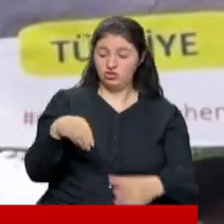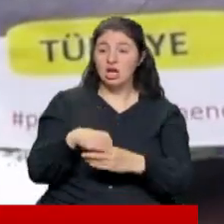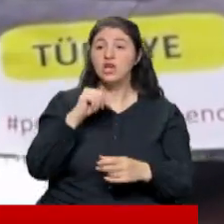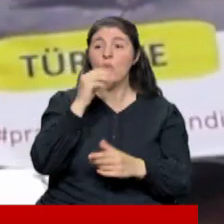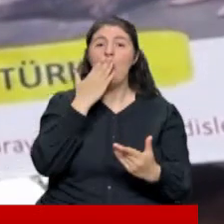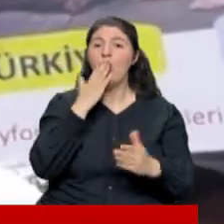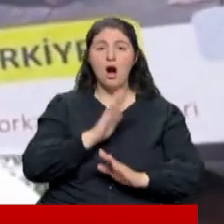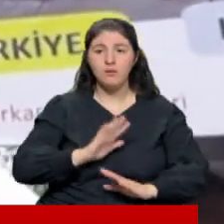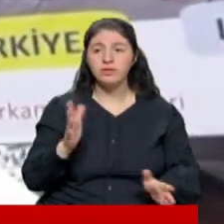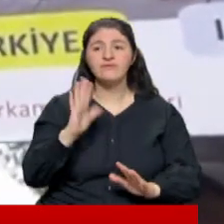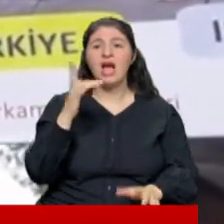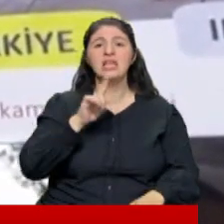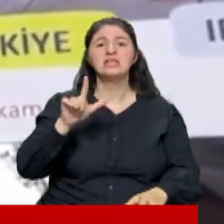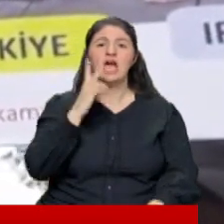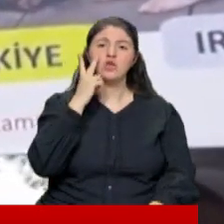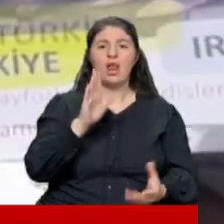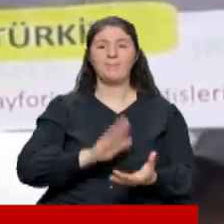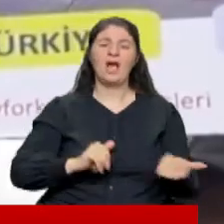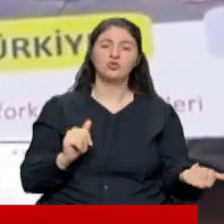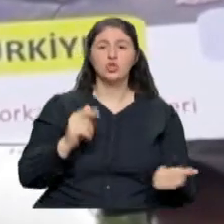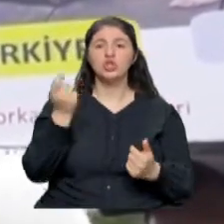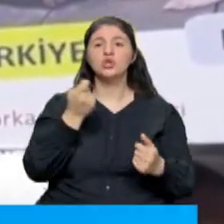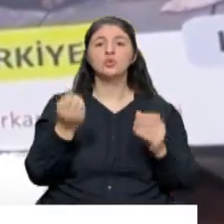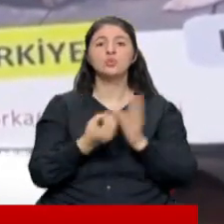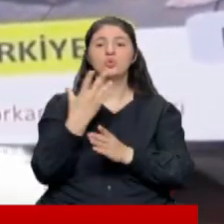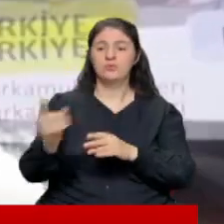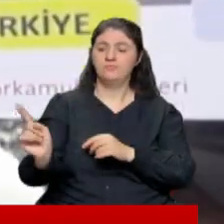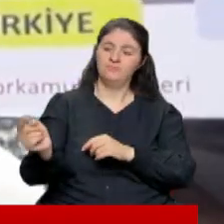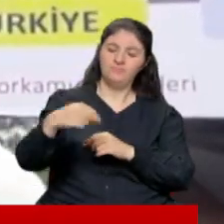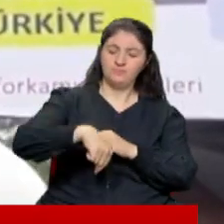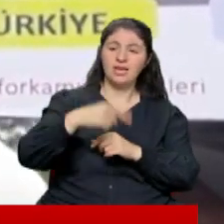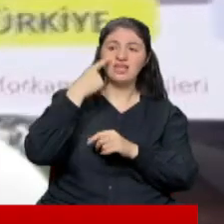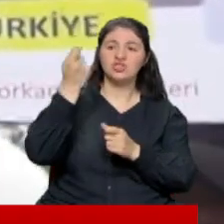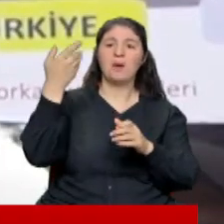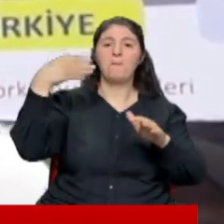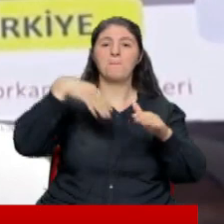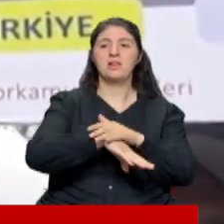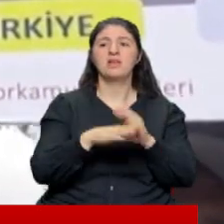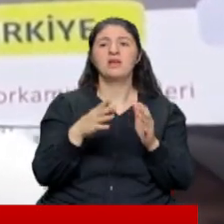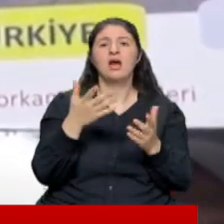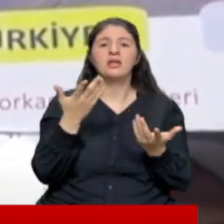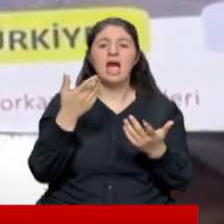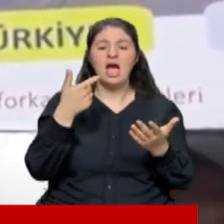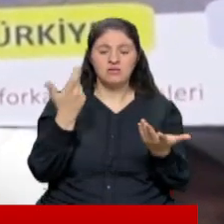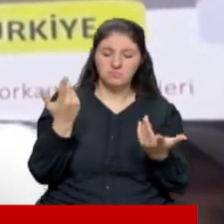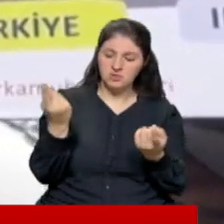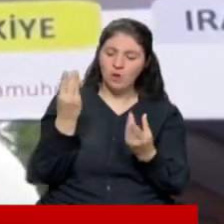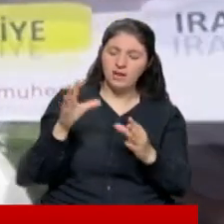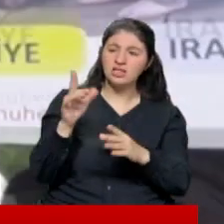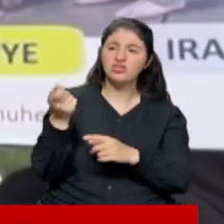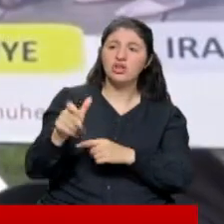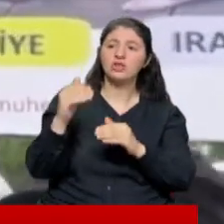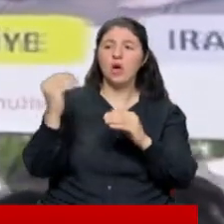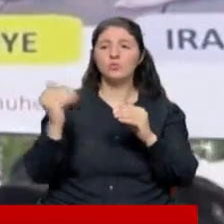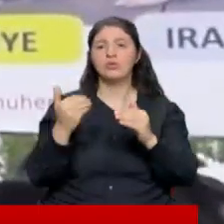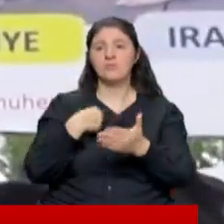okul okumamış, yani ya da lise düzeyini bitirmiş, iş kurun yönlendirmesiyle devlete girmiş vasıfsız işçilerin altında maaş alır hale geldik.